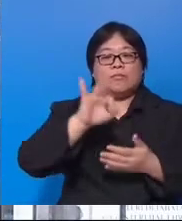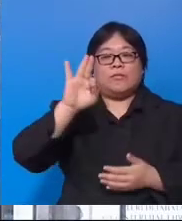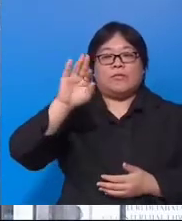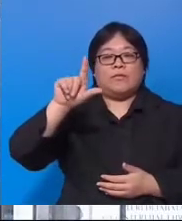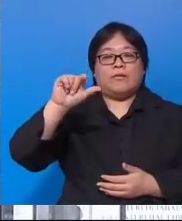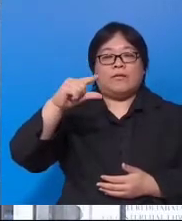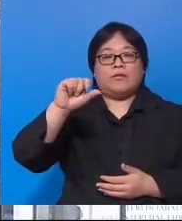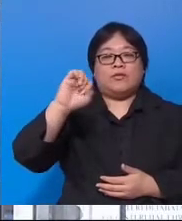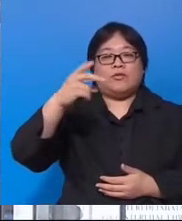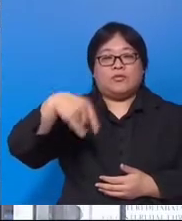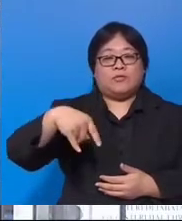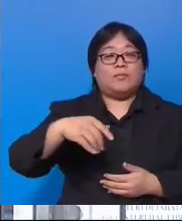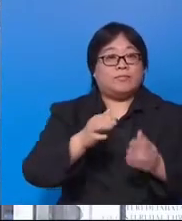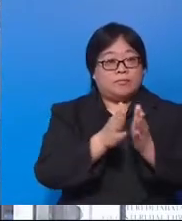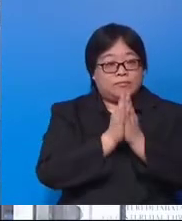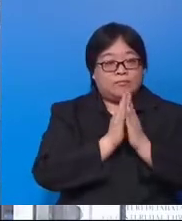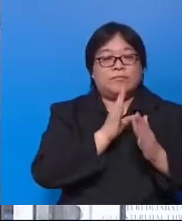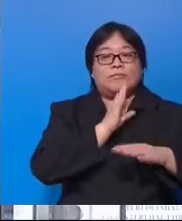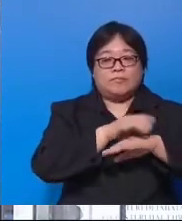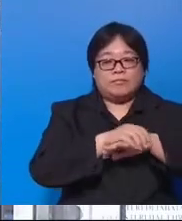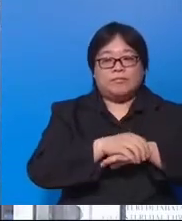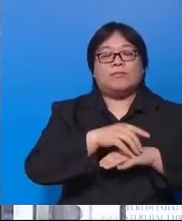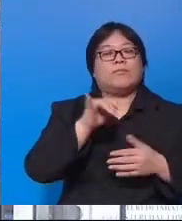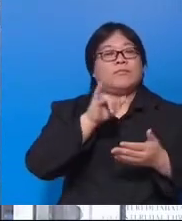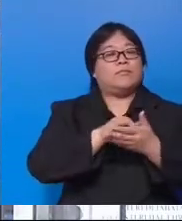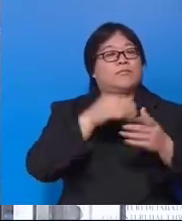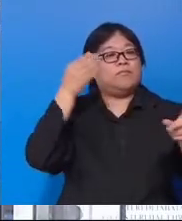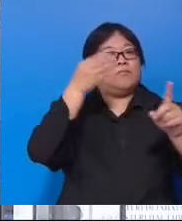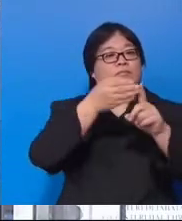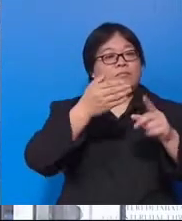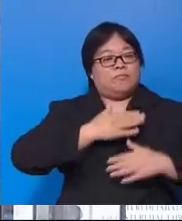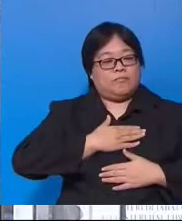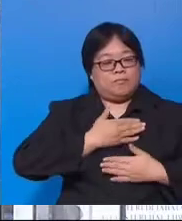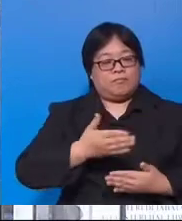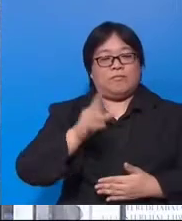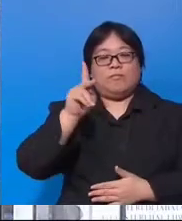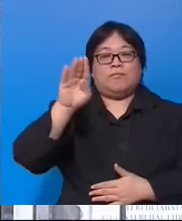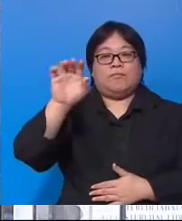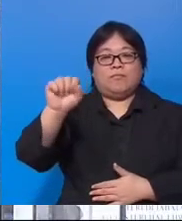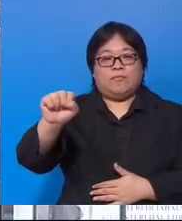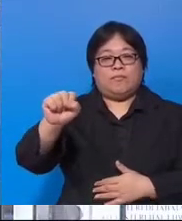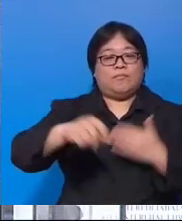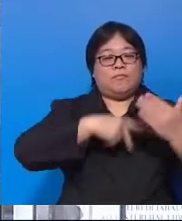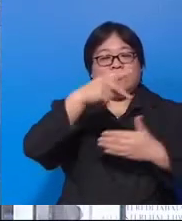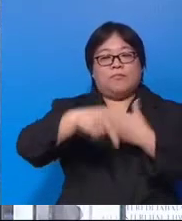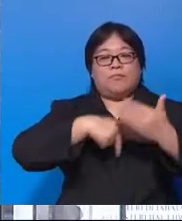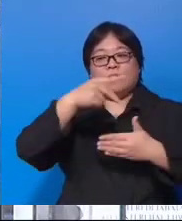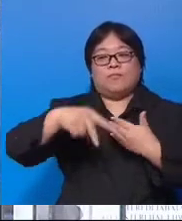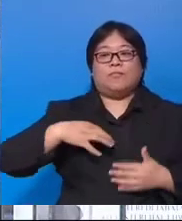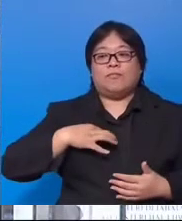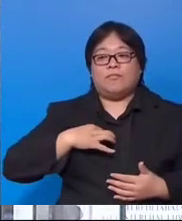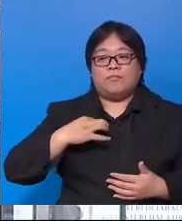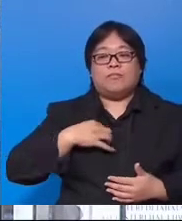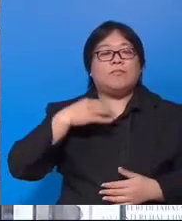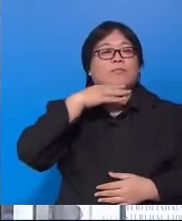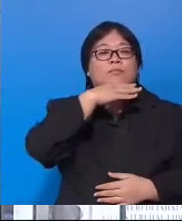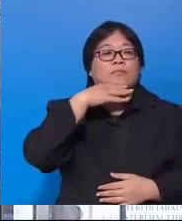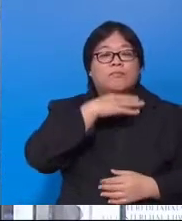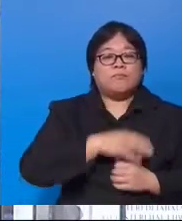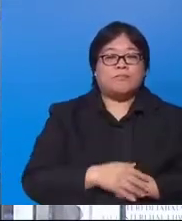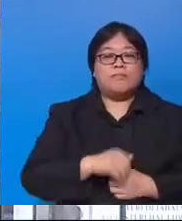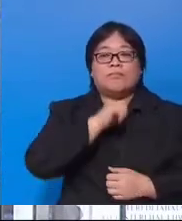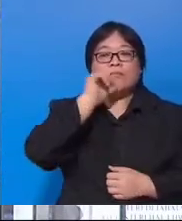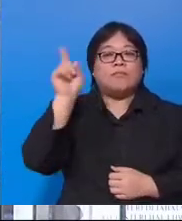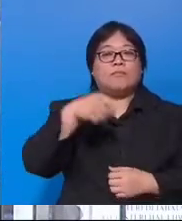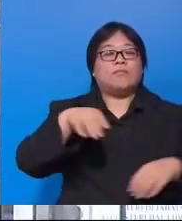izin yang menjadi yang menyifatkan komitmen KBS kepada program-program kesukarelawanan belia yang